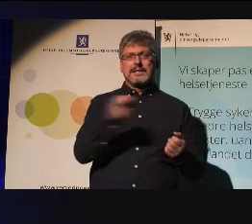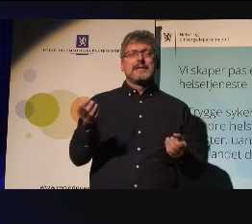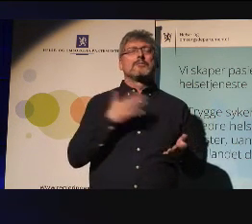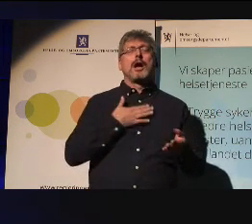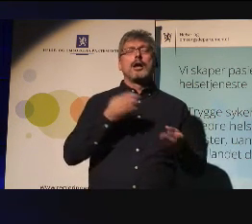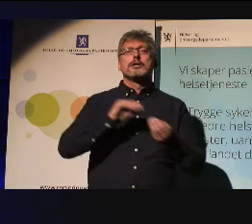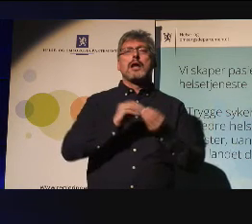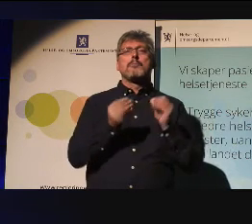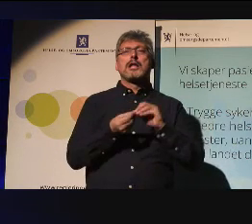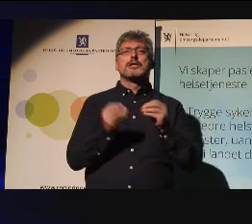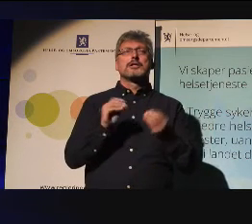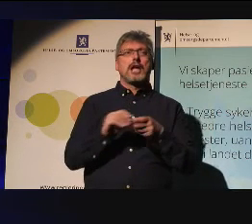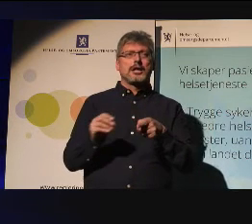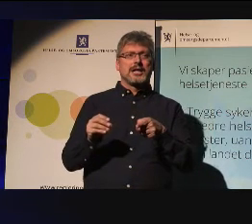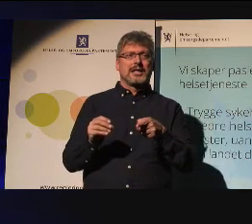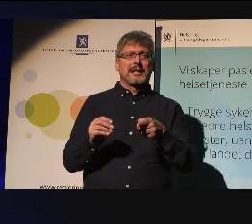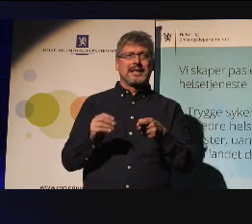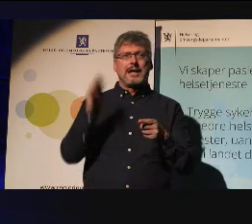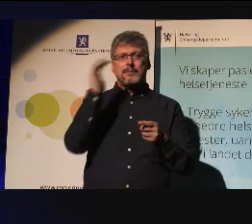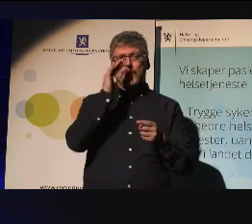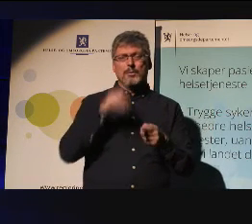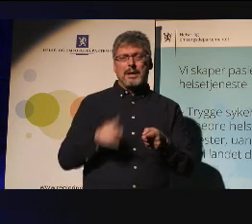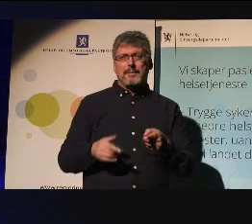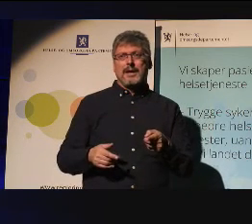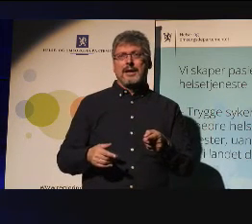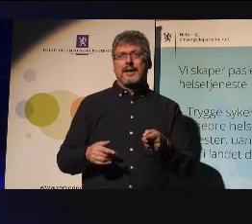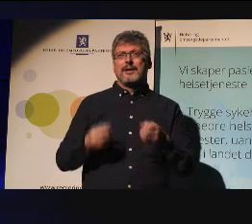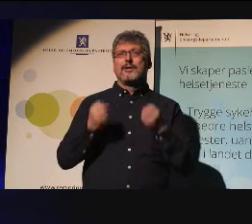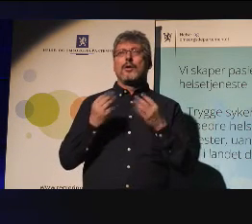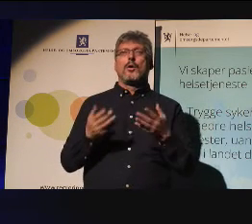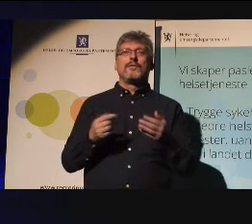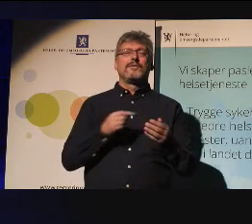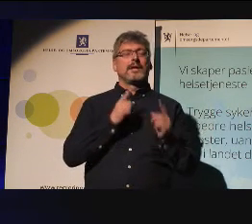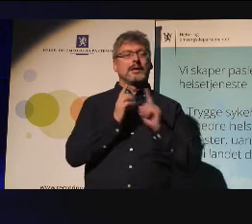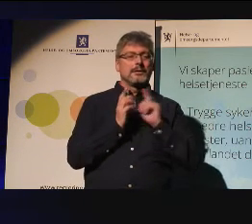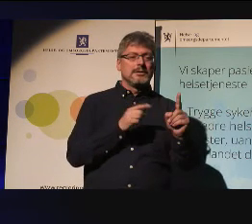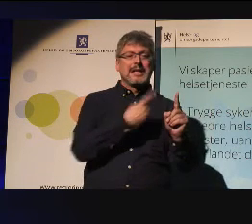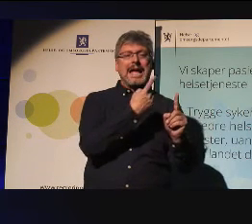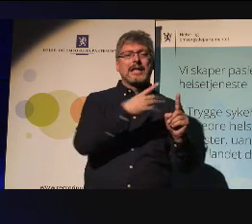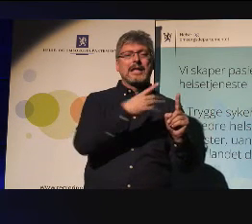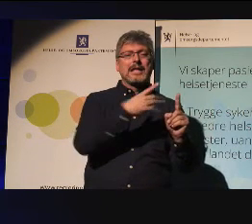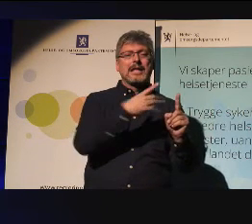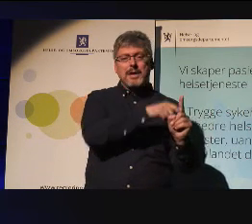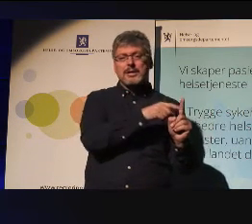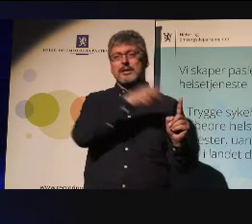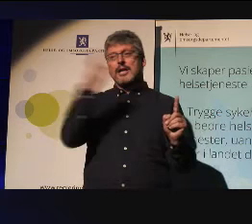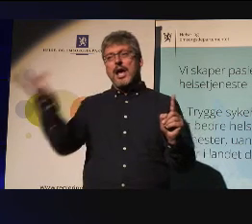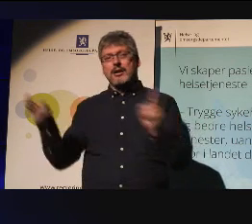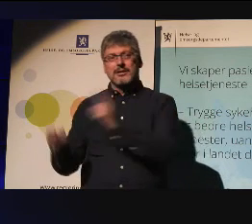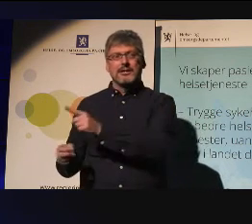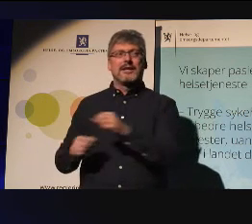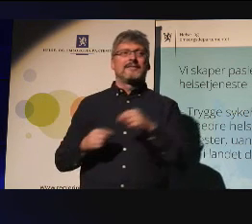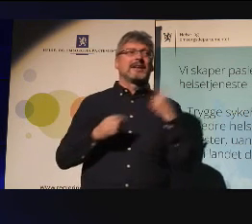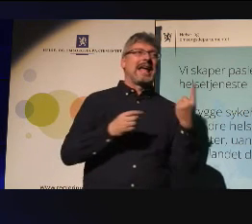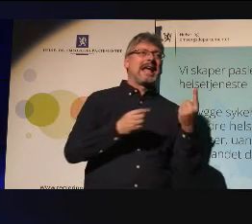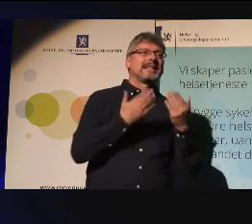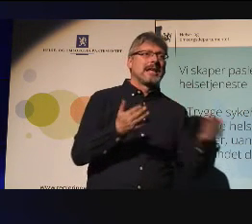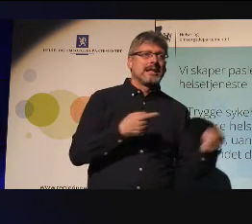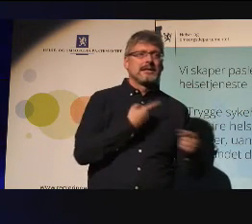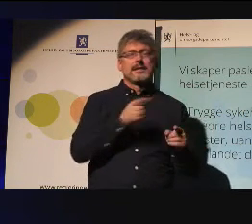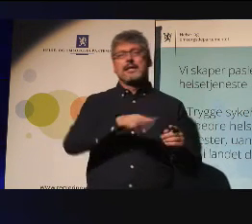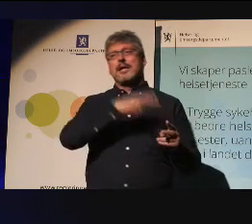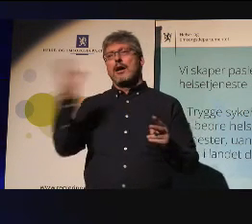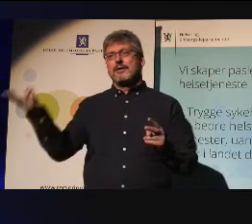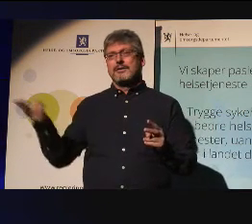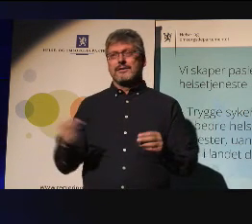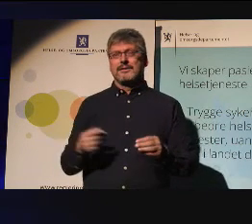behov. De går ofte fra den ene fagpersonen til den andre, fra den ene tjenesten til den andre. De